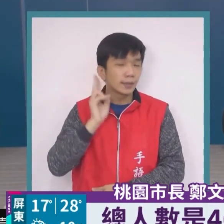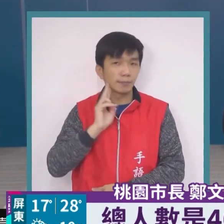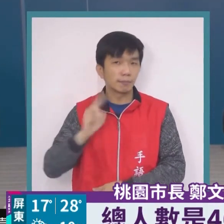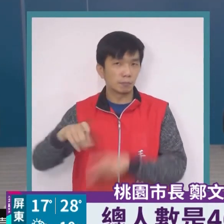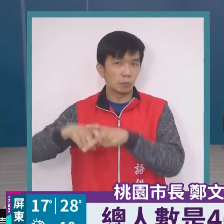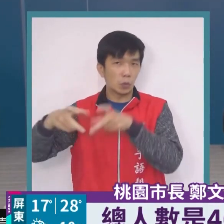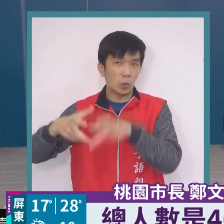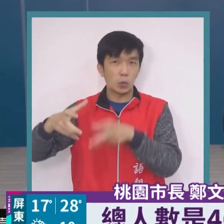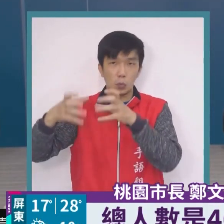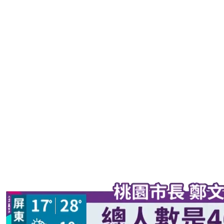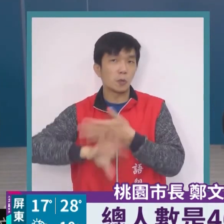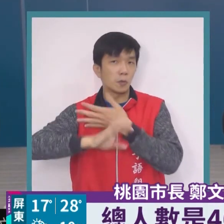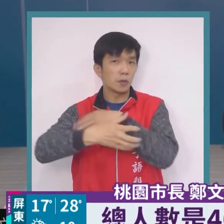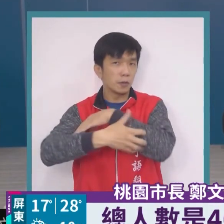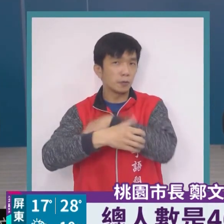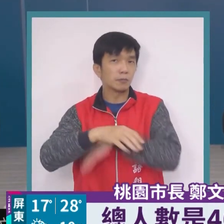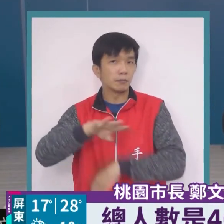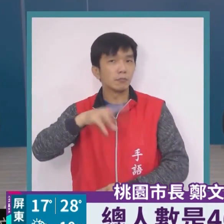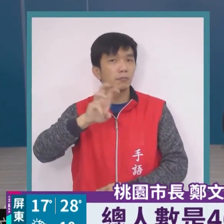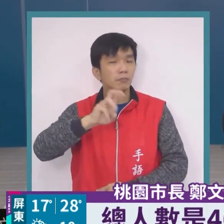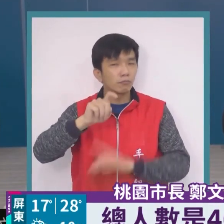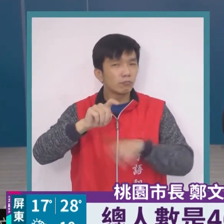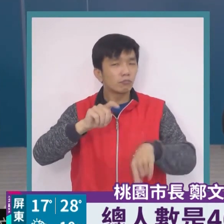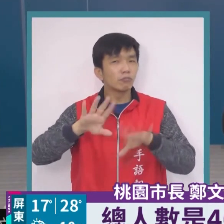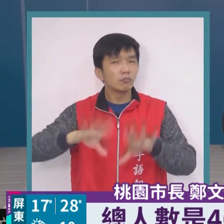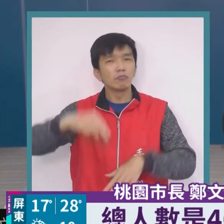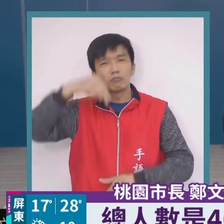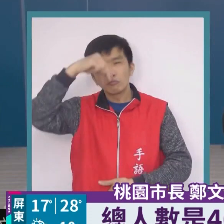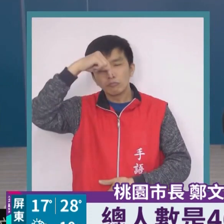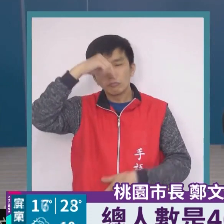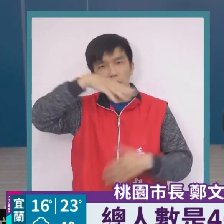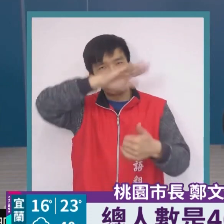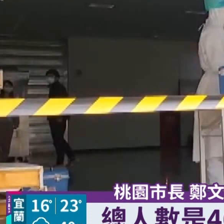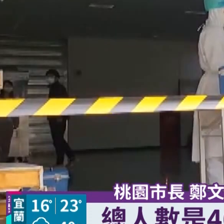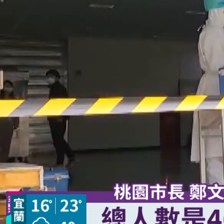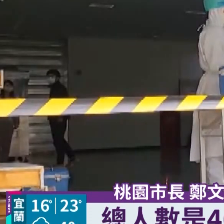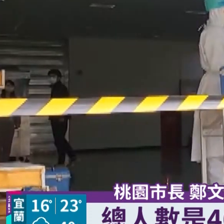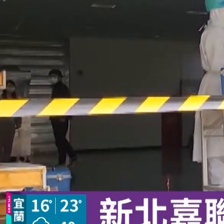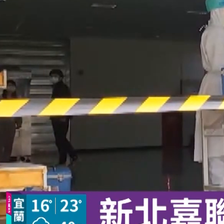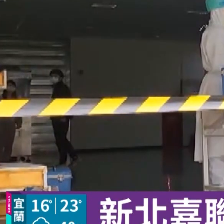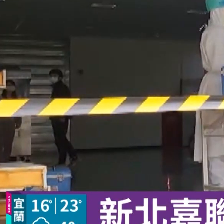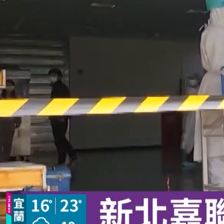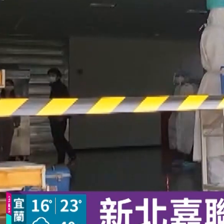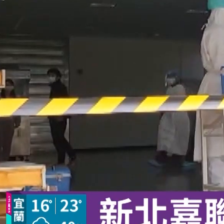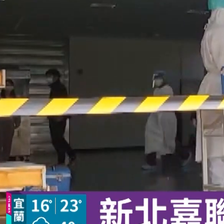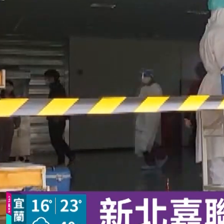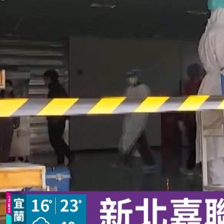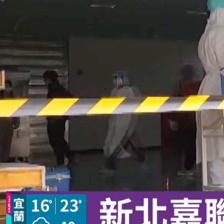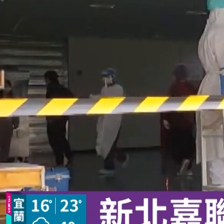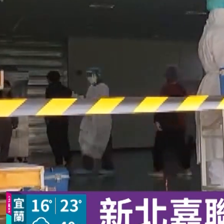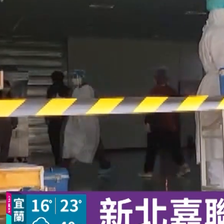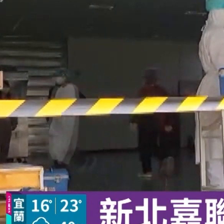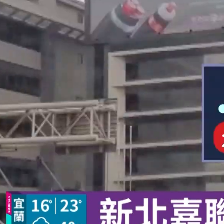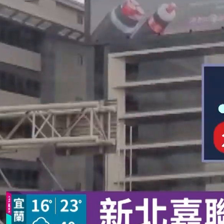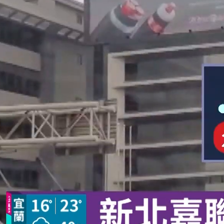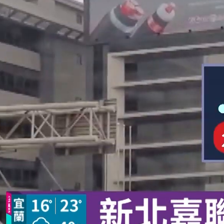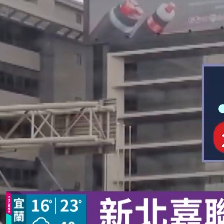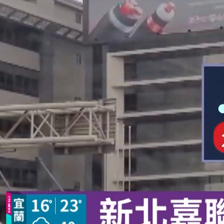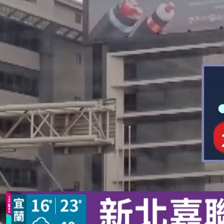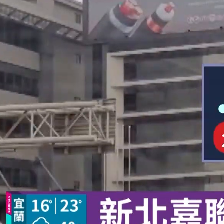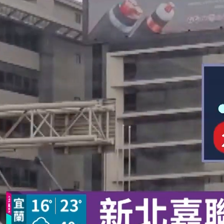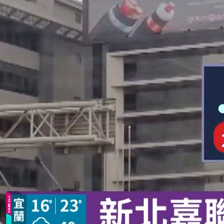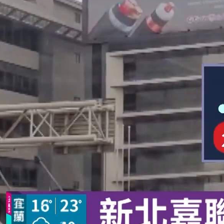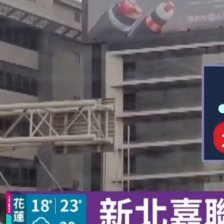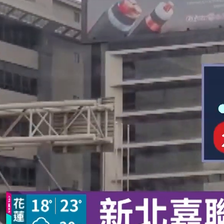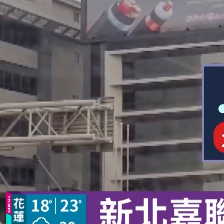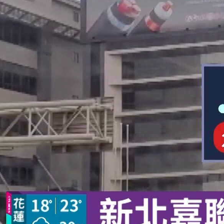是有460位，下午正在进行这个全部的采检。 裁剪就是因为7/8号树林厂有台